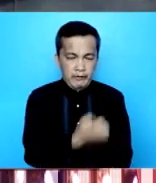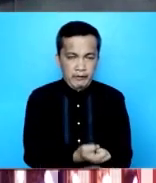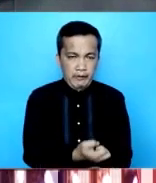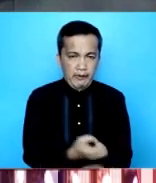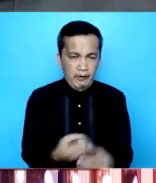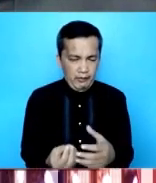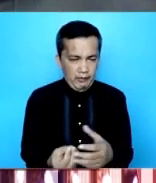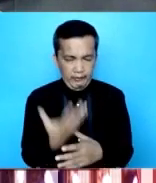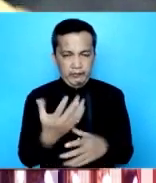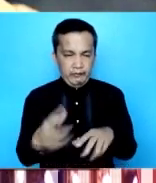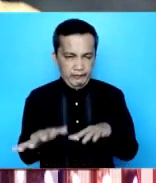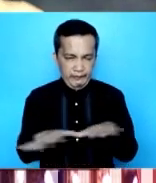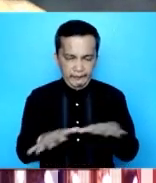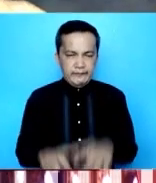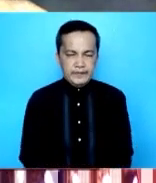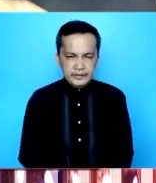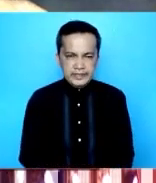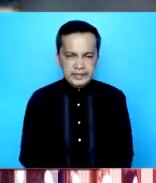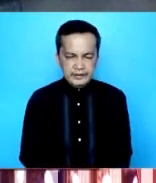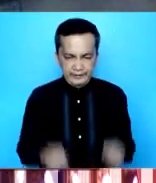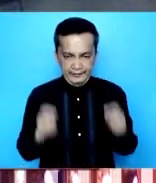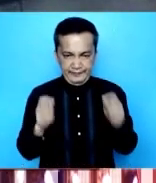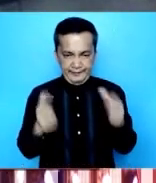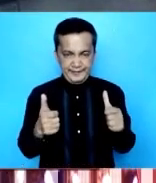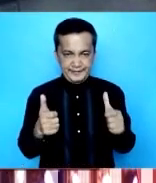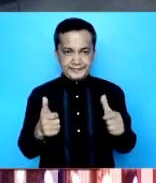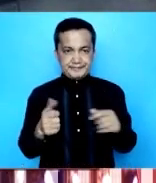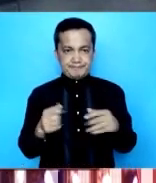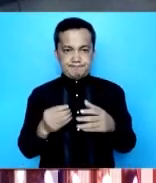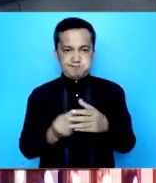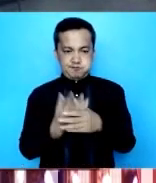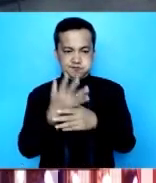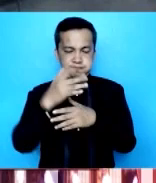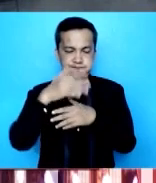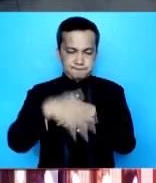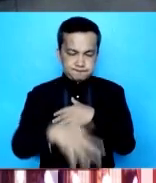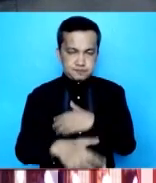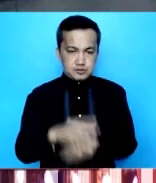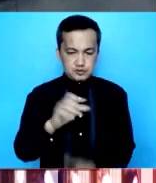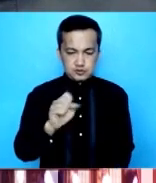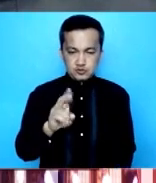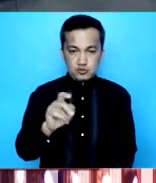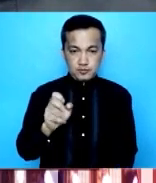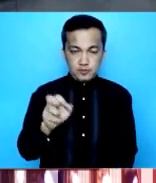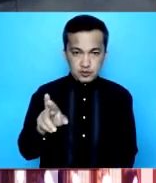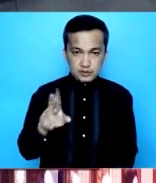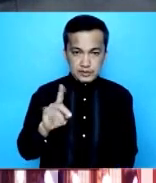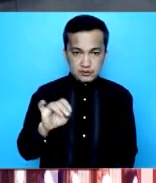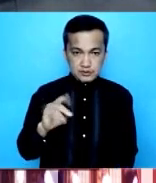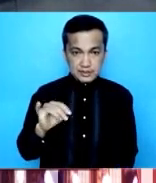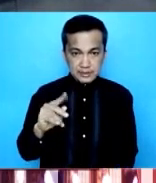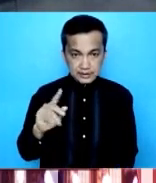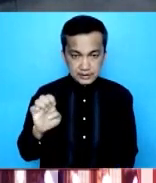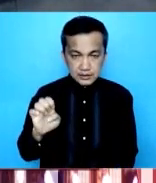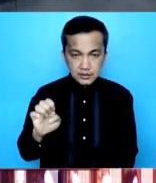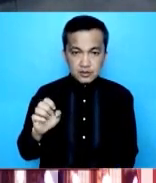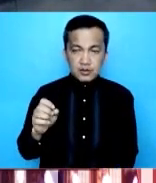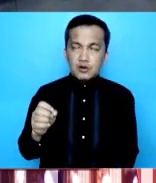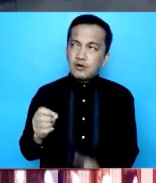yon. Yung bigla ang pagbagsak ng sulfur dioxide o di kaya ay